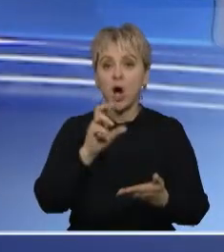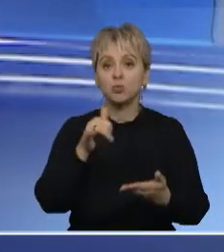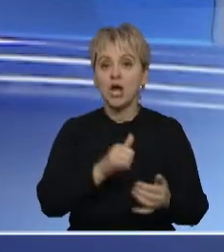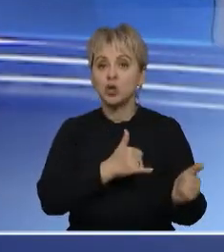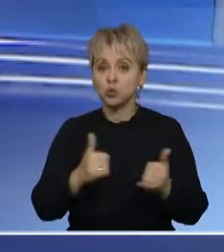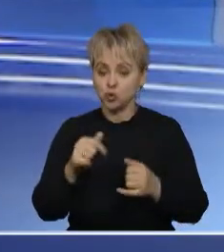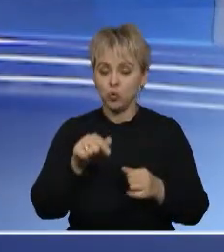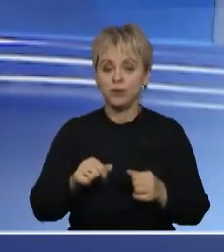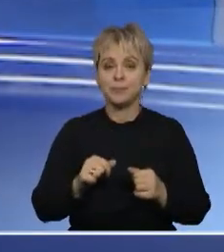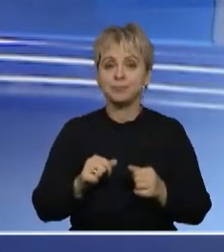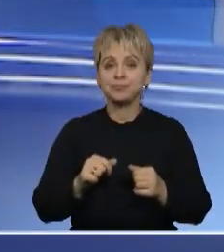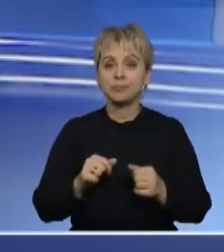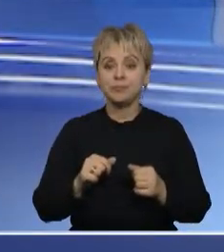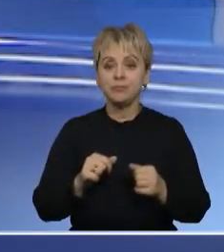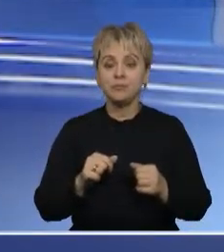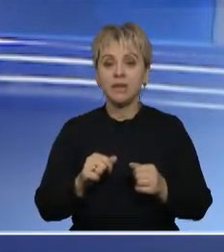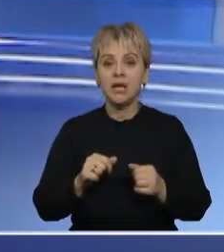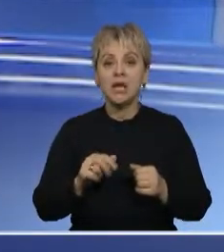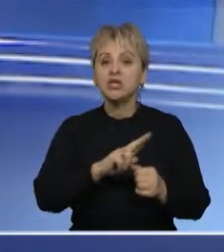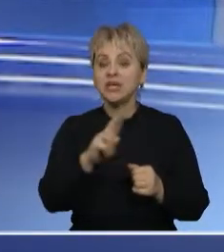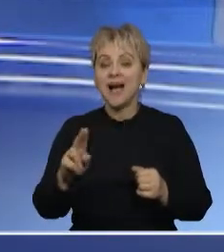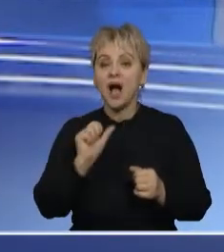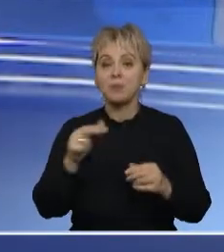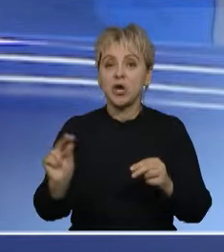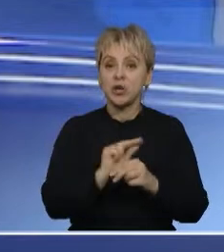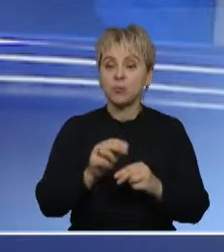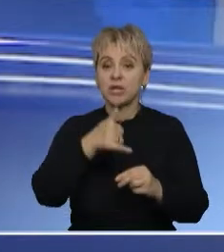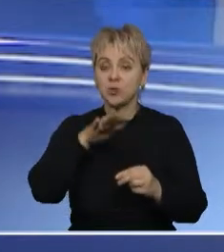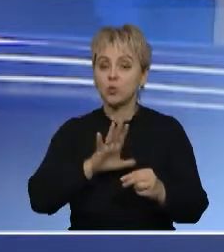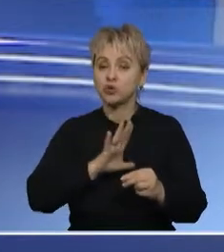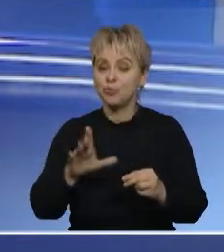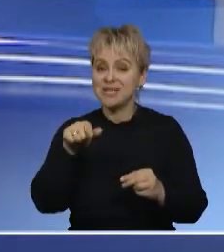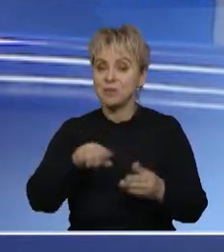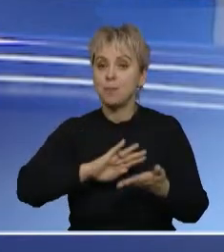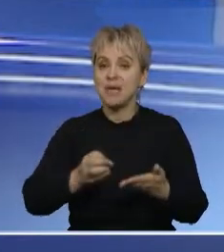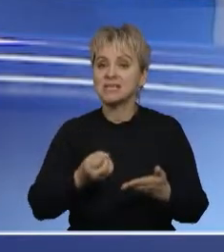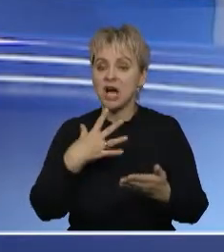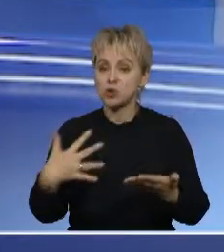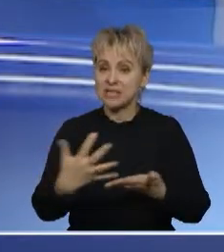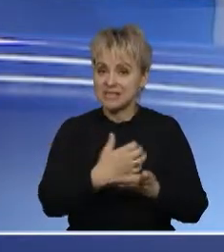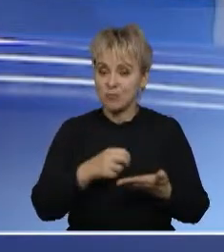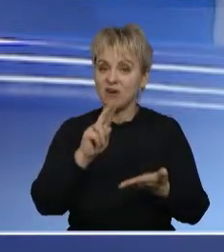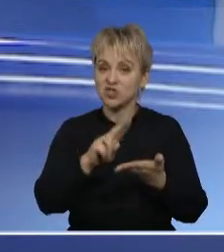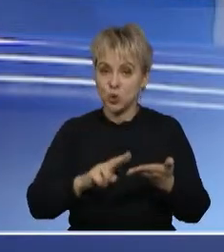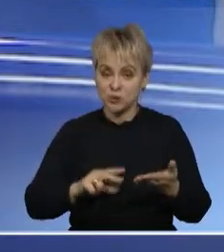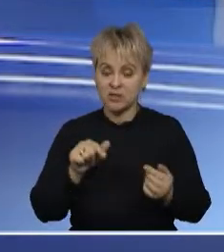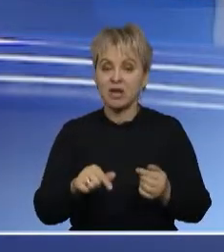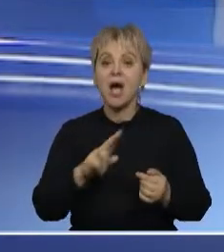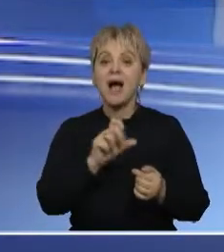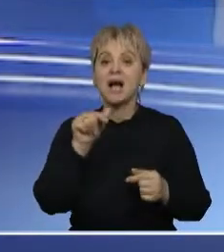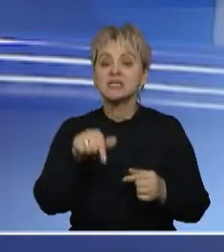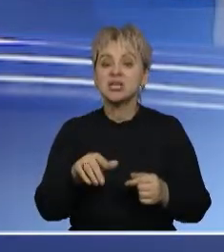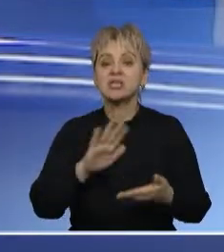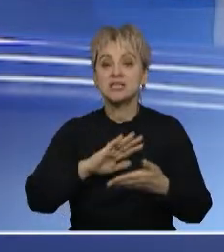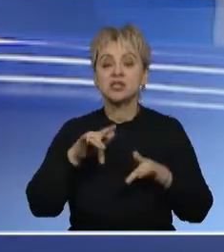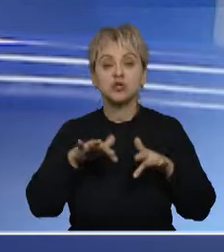оплате коммунальных услуг. Никакого капитального ремонта не может быть без хорошей собираемости взносов. Вот как здесь